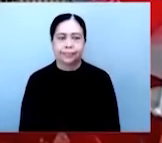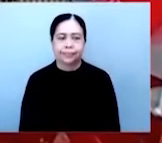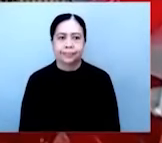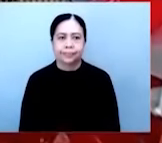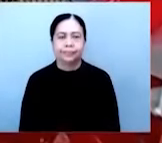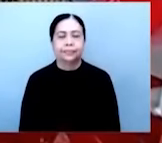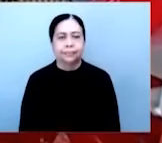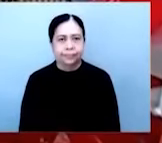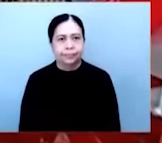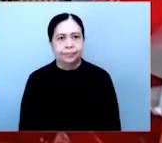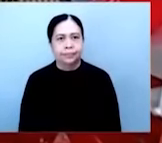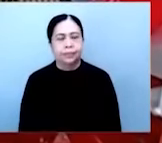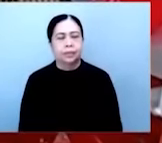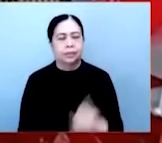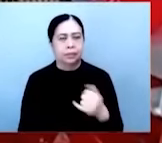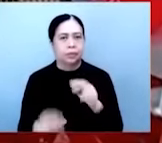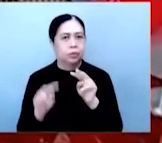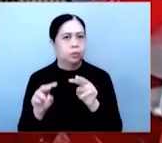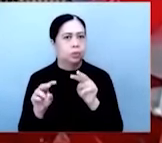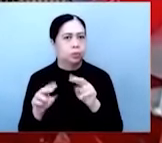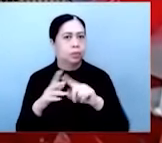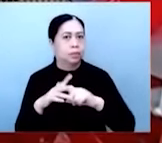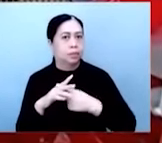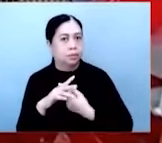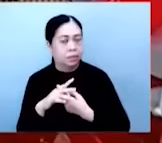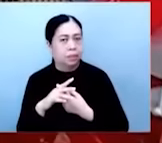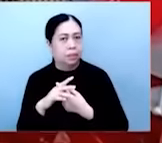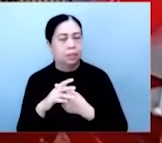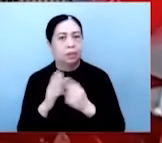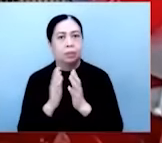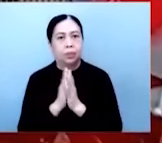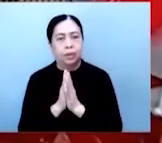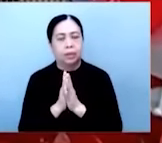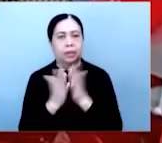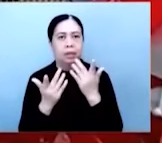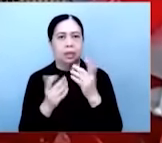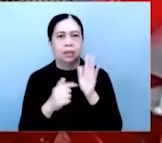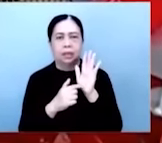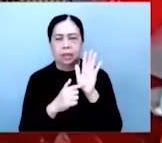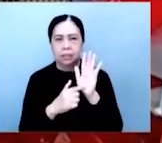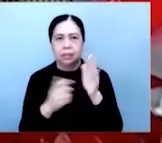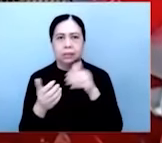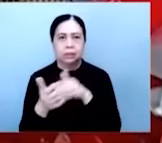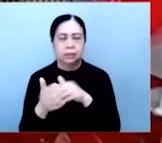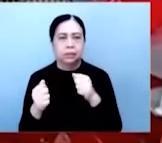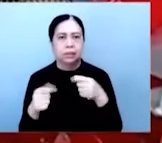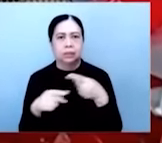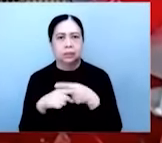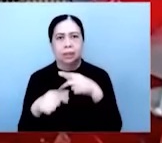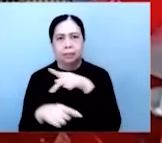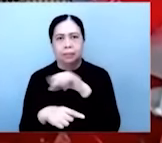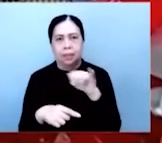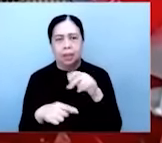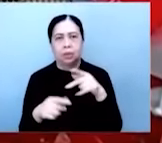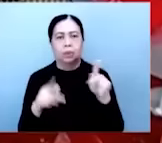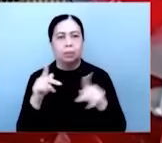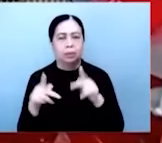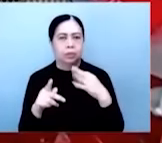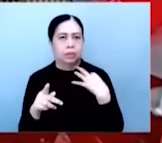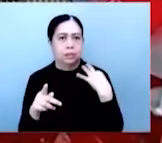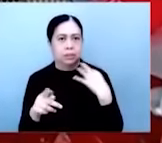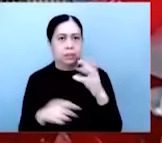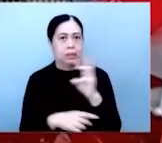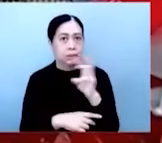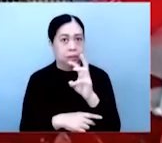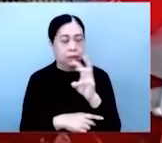Nikki, Jess, inaabangan na nga ang pagsisimula ng prayer rally contra People's Initiative dito sa Davao City. Alas 6:00